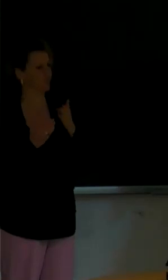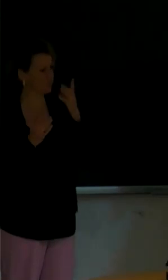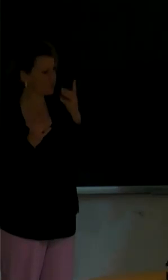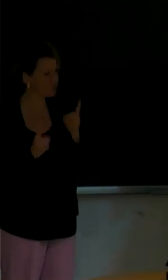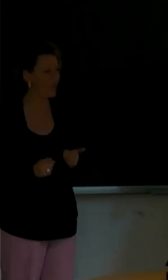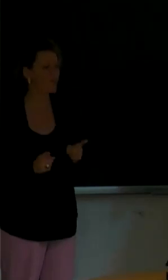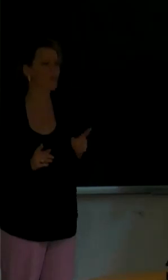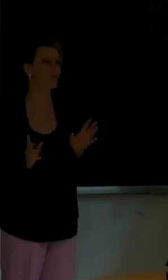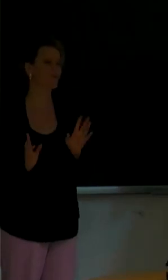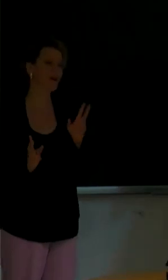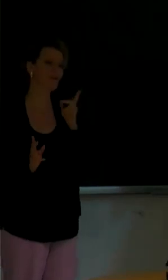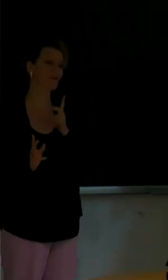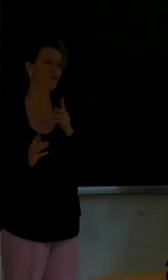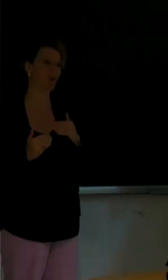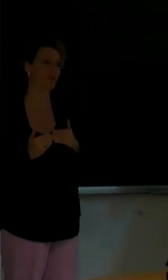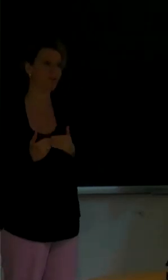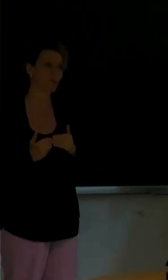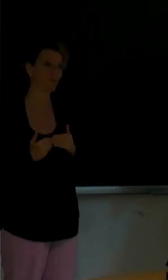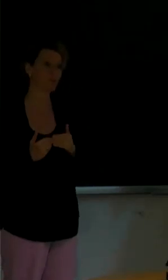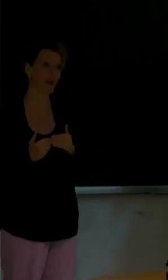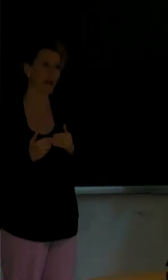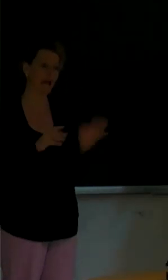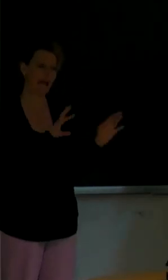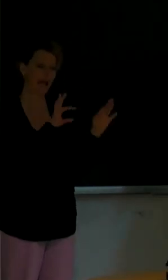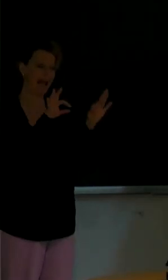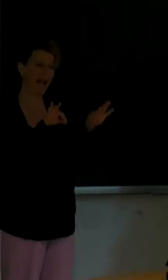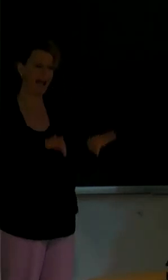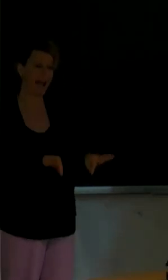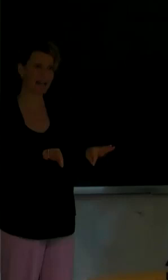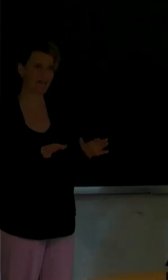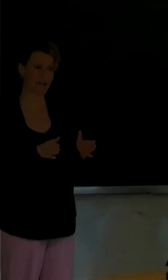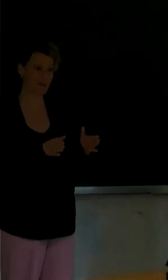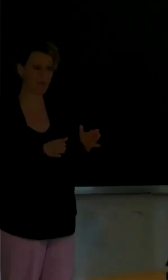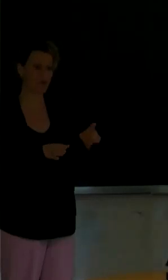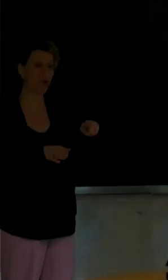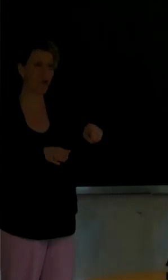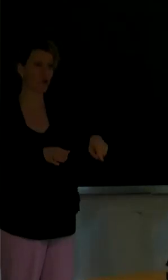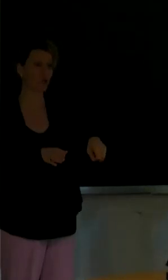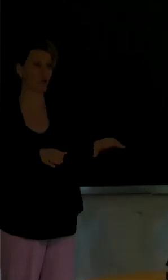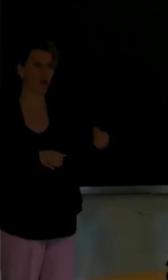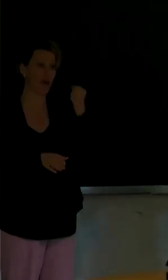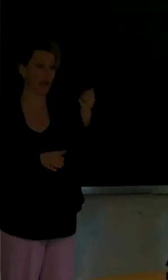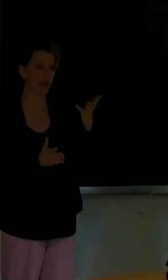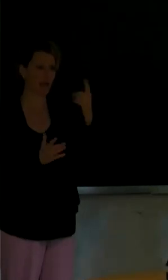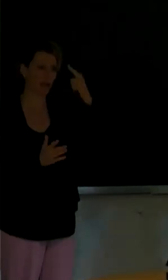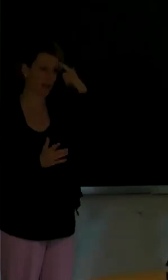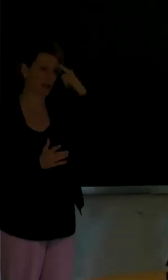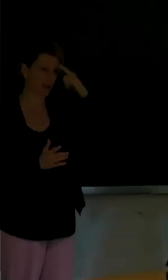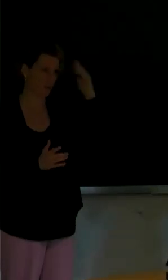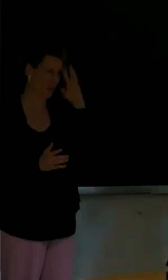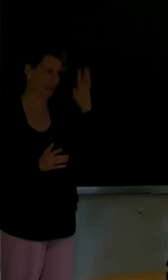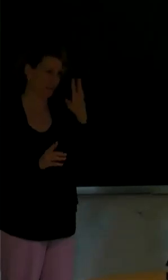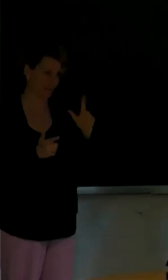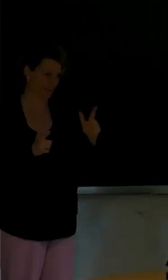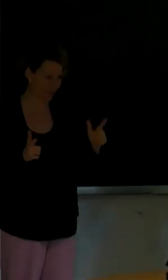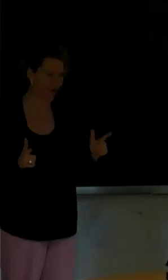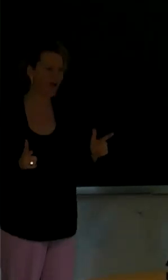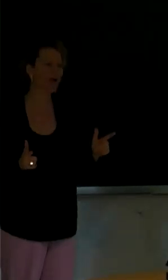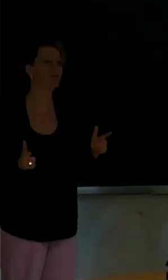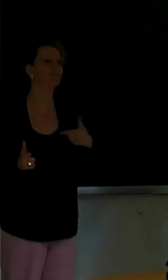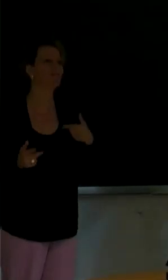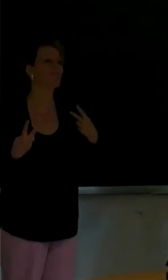aiuta anche tanto noi studenti a arrivare a compimento del percorso almeno sanitamente è la